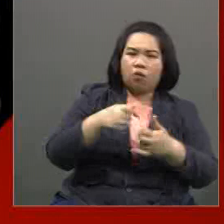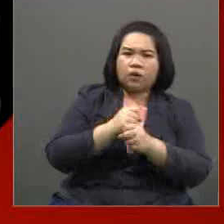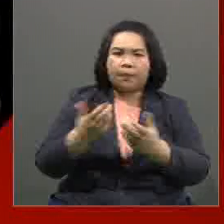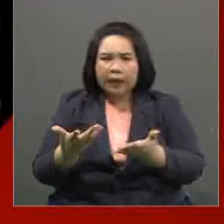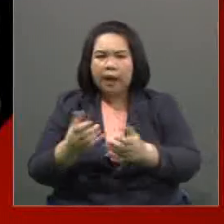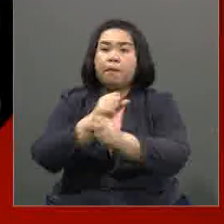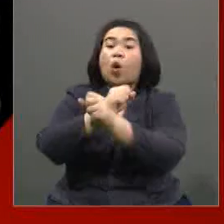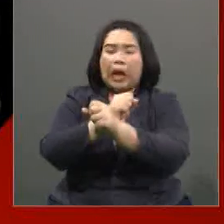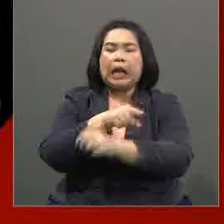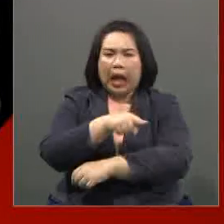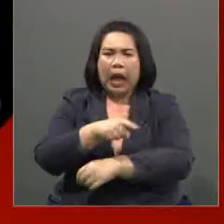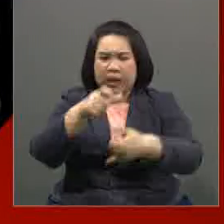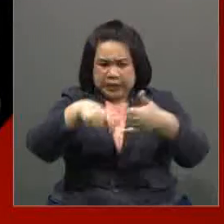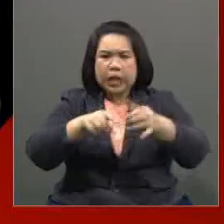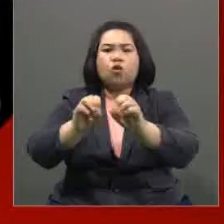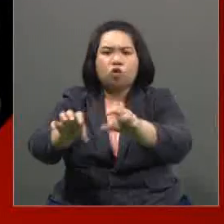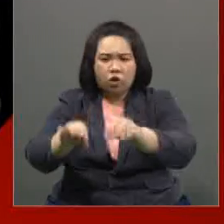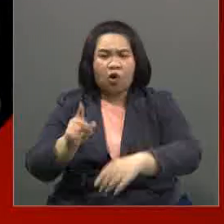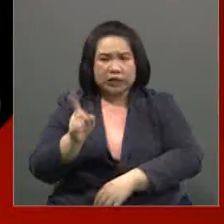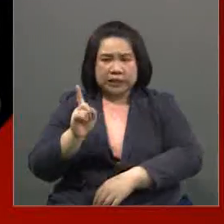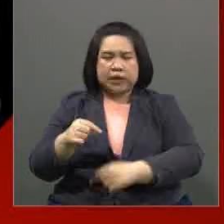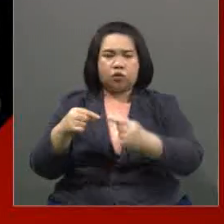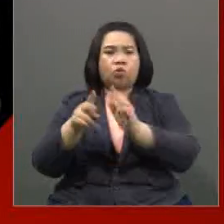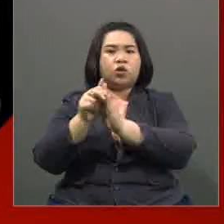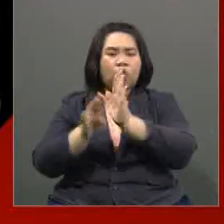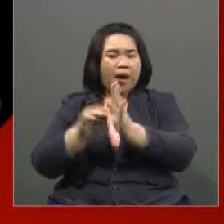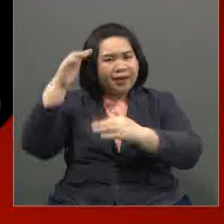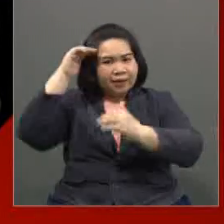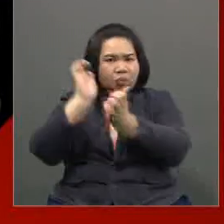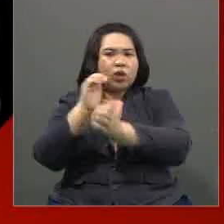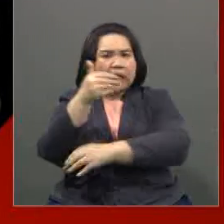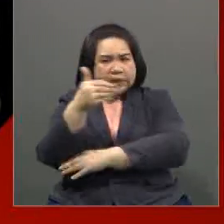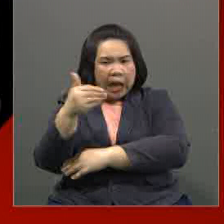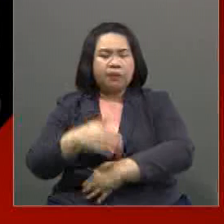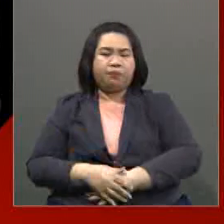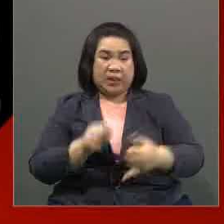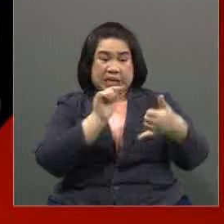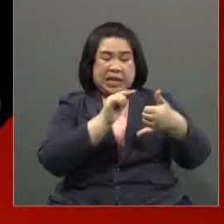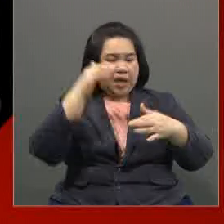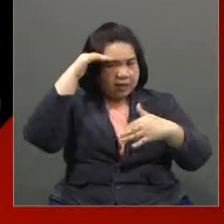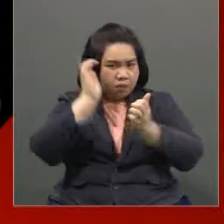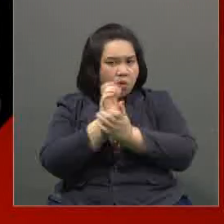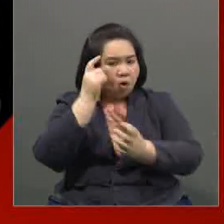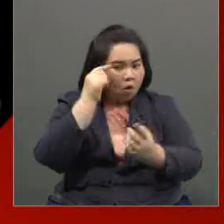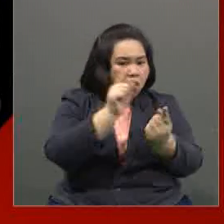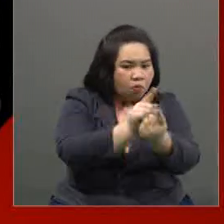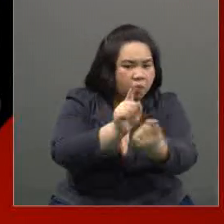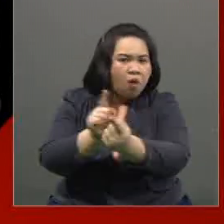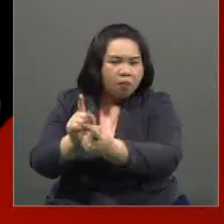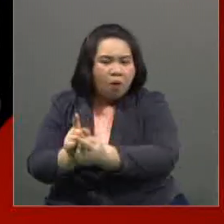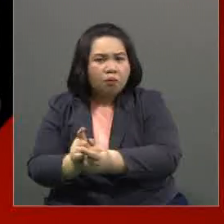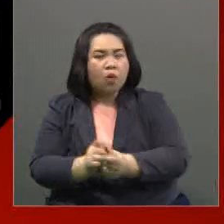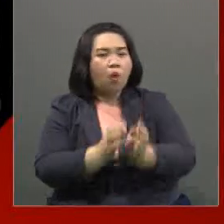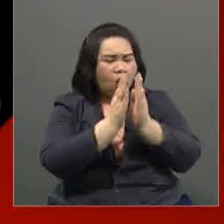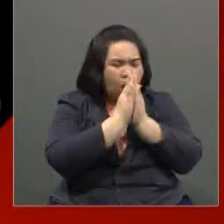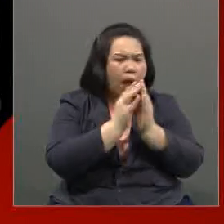นโยบายของสำนักงานตำรวจแห่งชาติเข้าไปสอนตามโรงเรียนต่างๆก็รู้จักกับเด็กหลายคนค่ะโดยเด็กและนักเรียนจะเรียกว่า